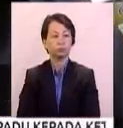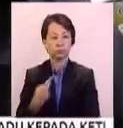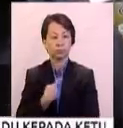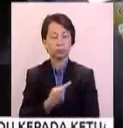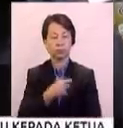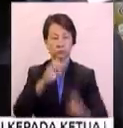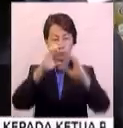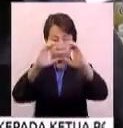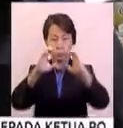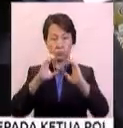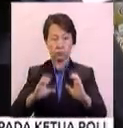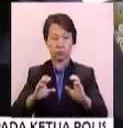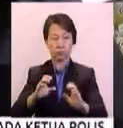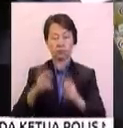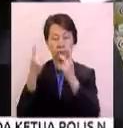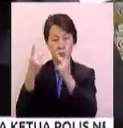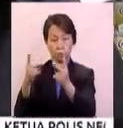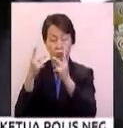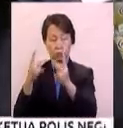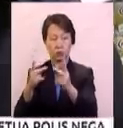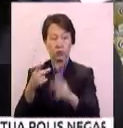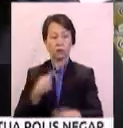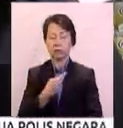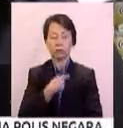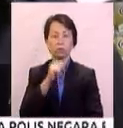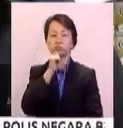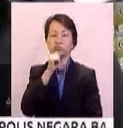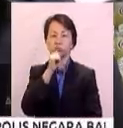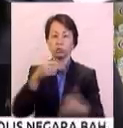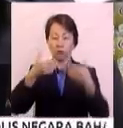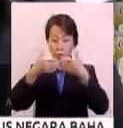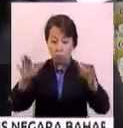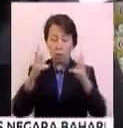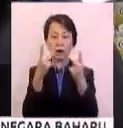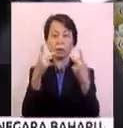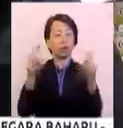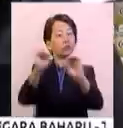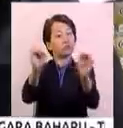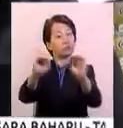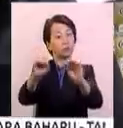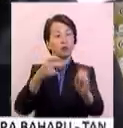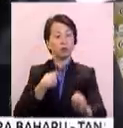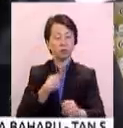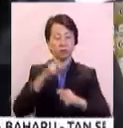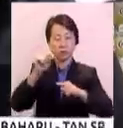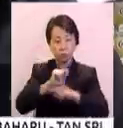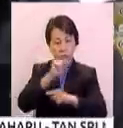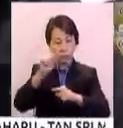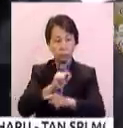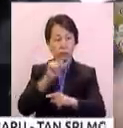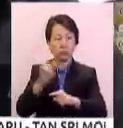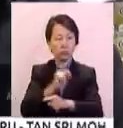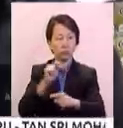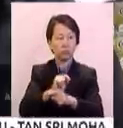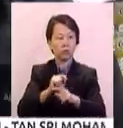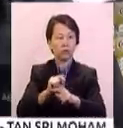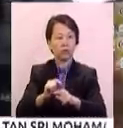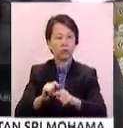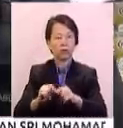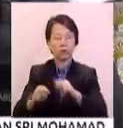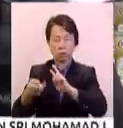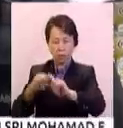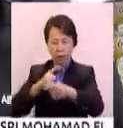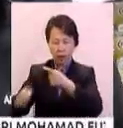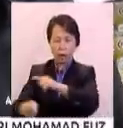method sekarang, inisiatif kedai ekonomi pengguna, kita tidak membuka mana-mana kedai pun. Kita menggunakan rakan strategik